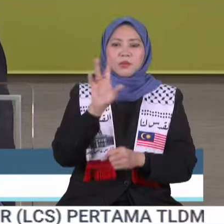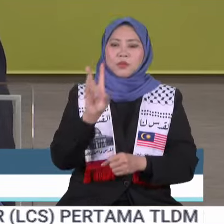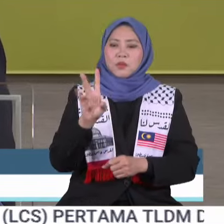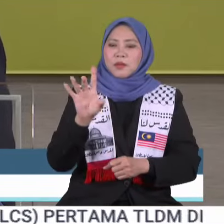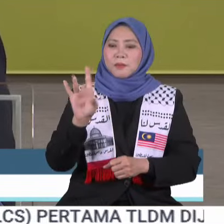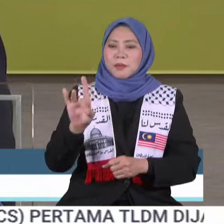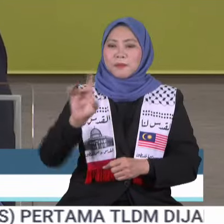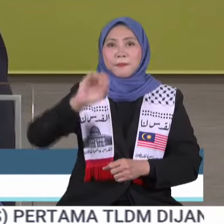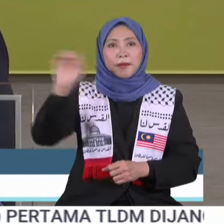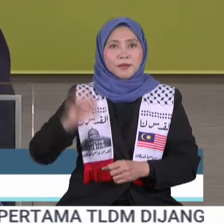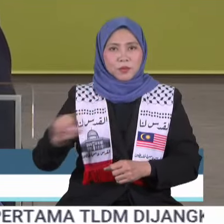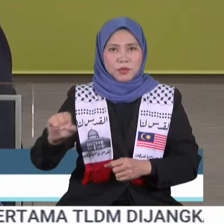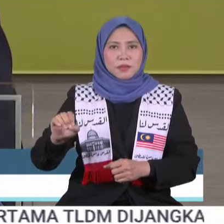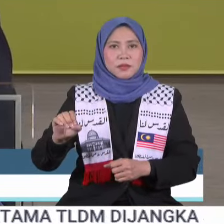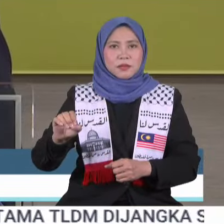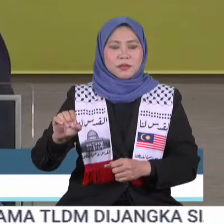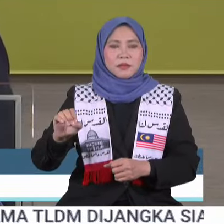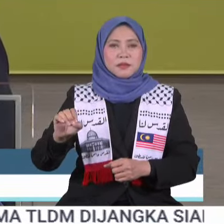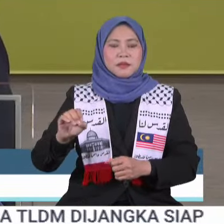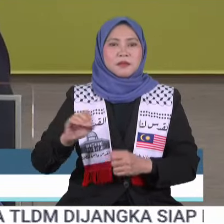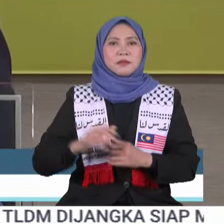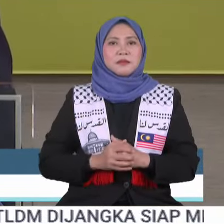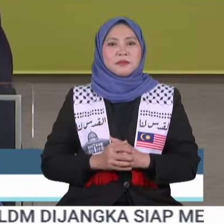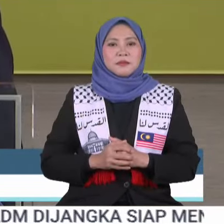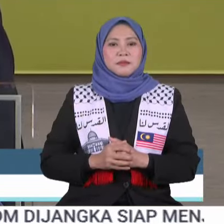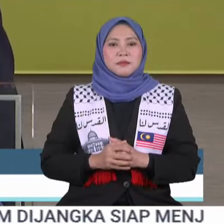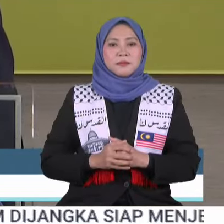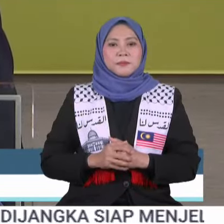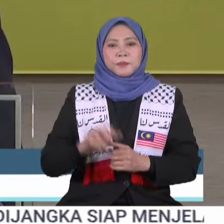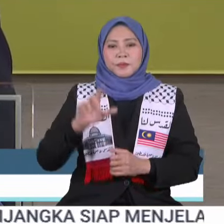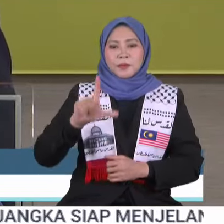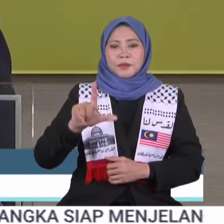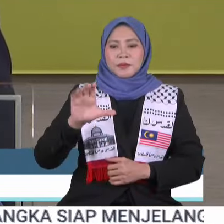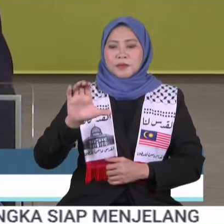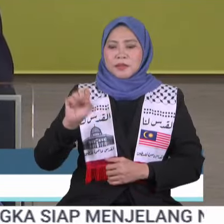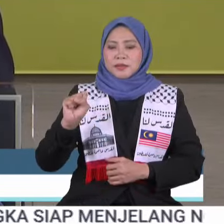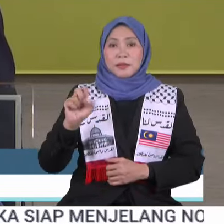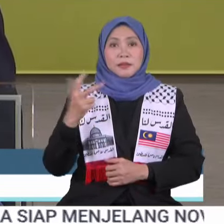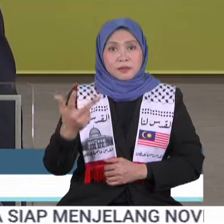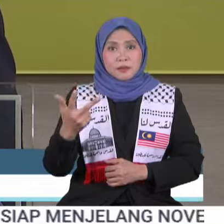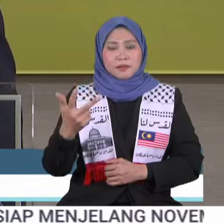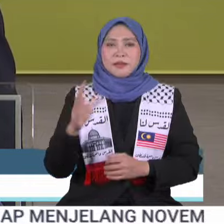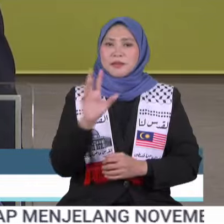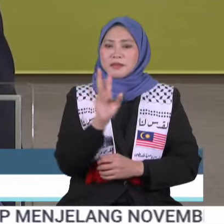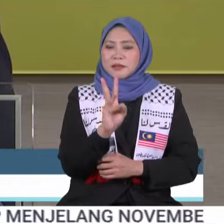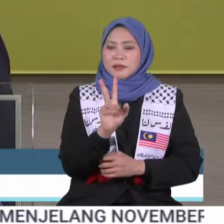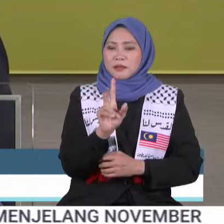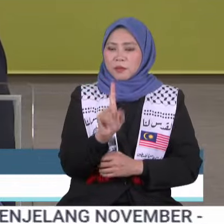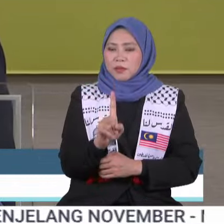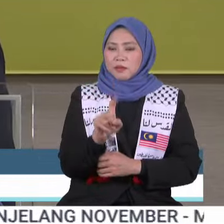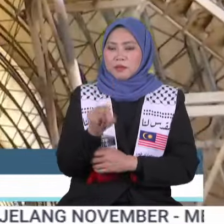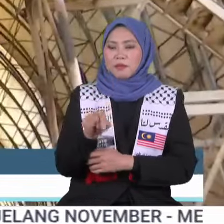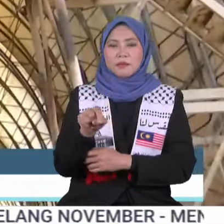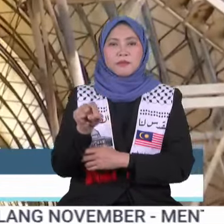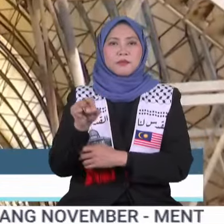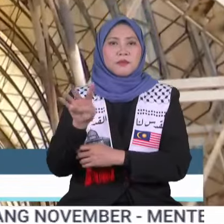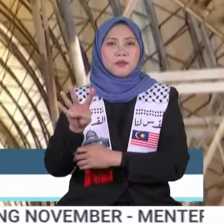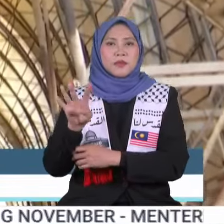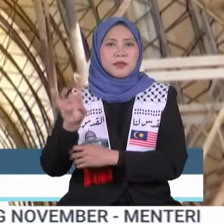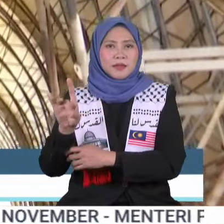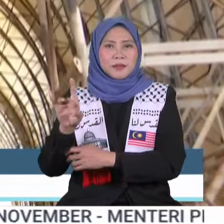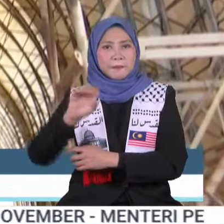8% 78.17% lcs3 61.48%